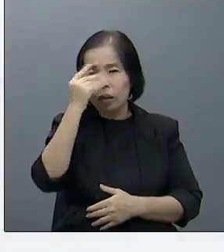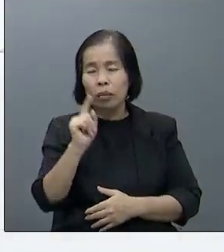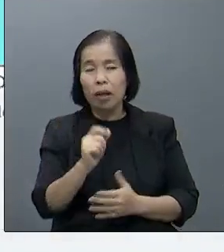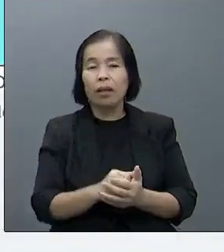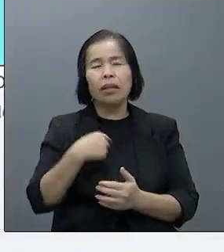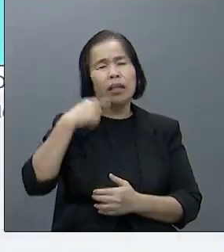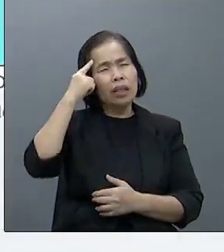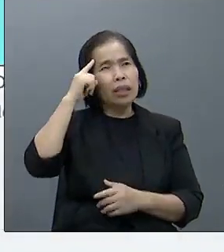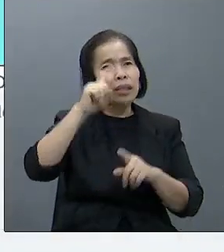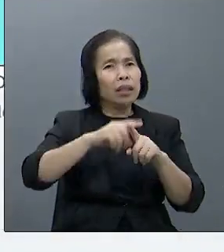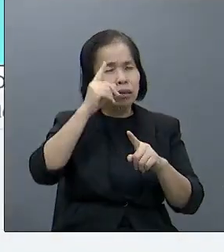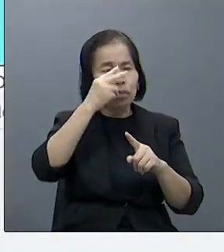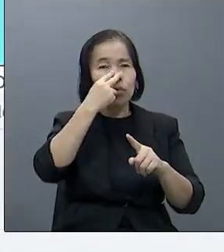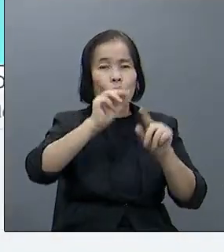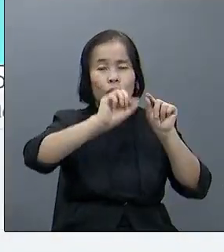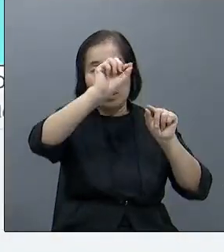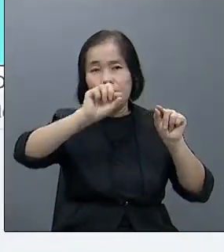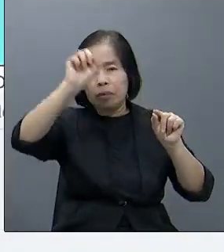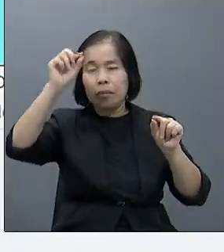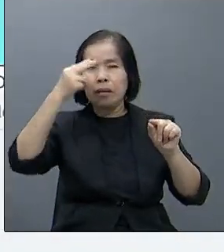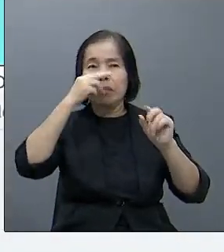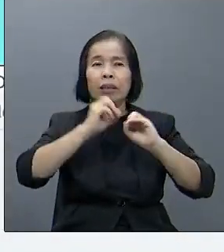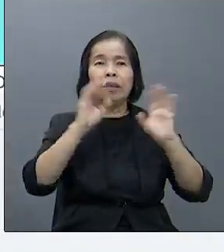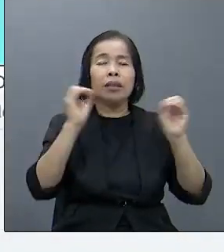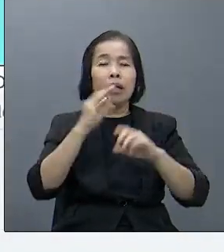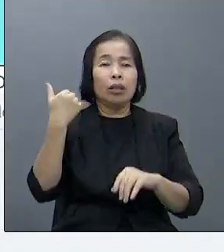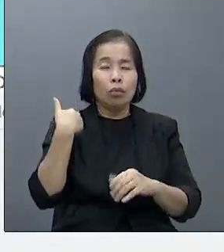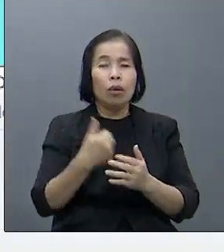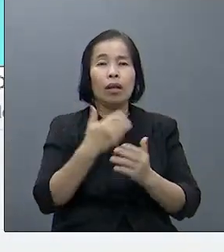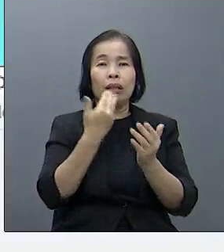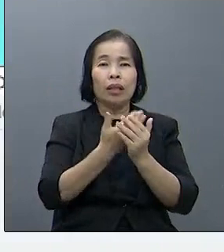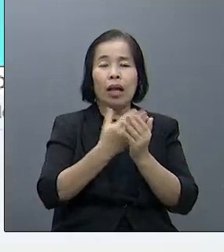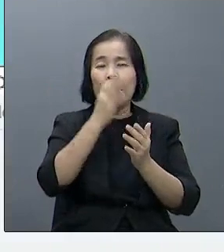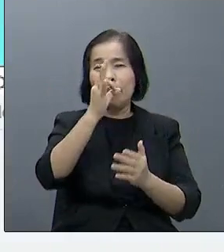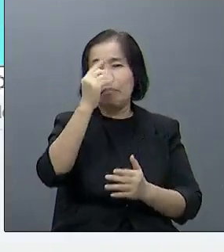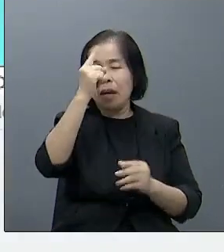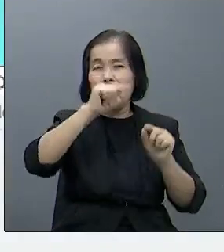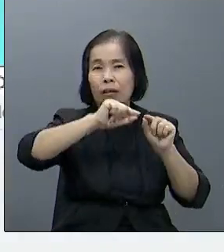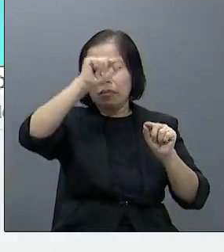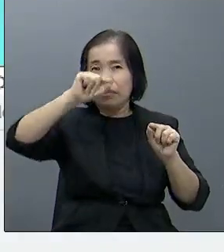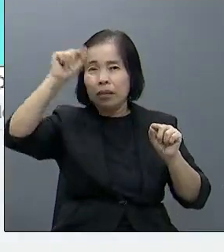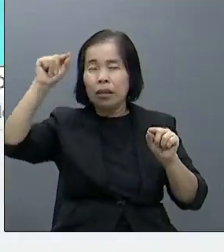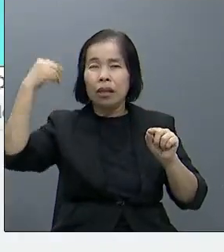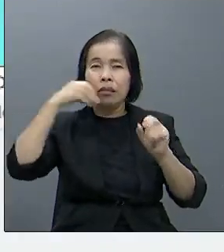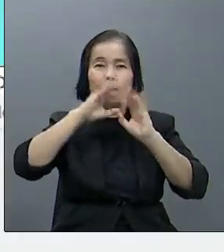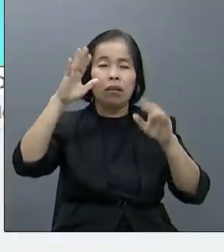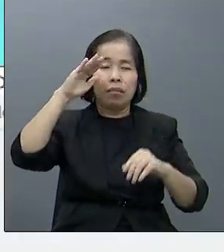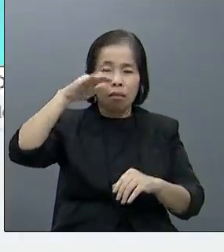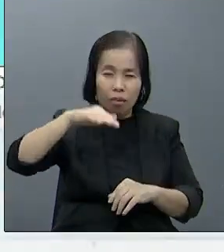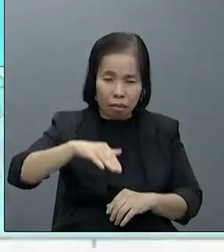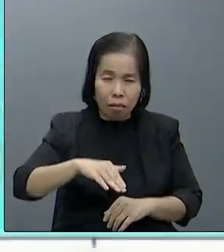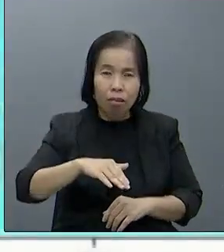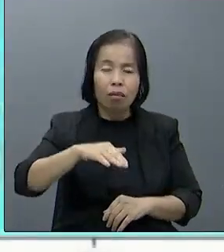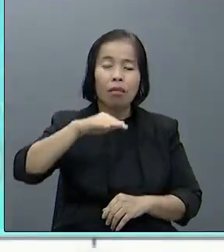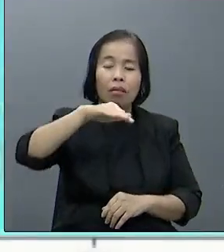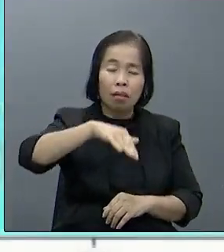ต้องไปดูจากกราฟที่มันคงจะเห็นได้ชัดเจเลยว่าค่าเงินบาทกันยายนเนี่ยอ่อนค่าขึ้นชัดนะคะมีช่วงนึงของวันที่